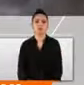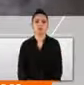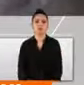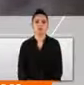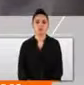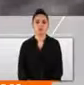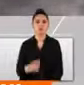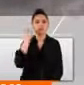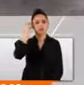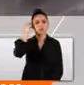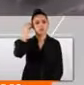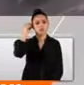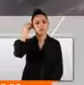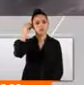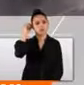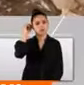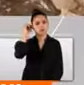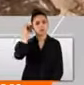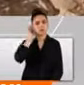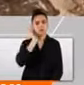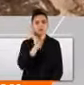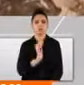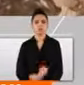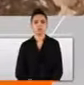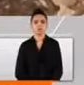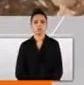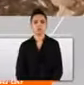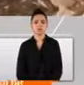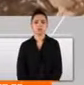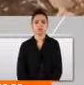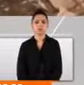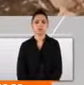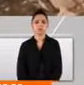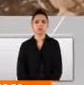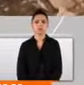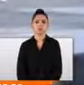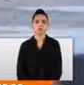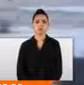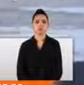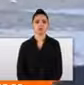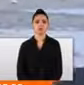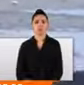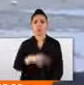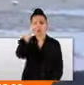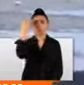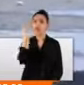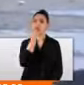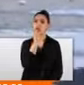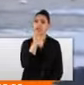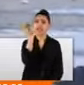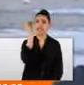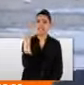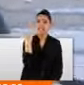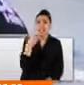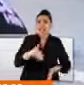Çocukların yatak odasının hemen hemen tamamı yok durumda. Banyomuz yok. Evin hali içler acısı. Belki 4 senelik